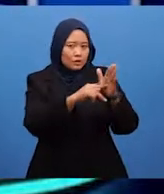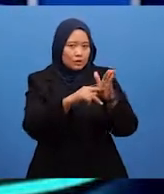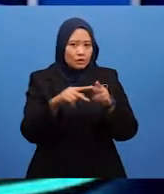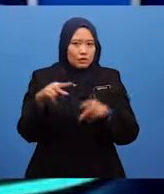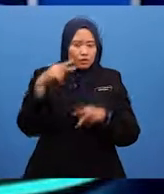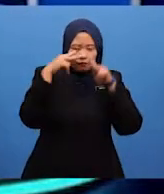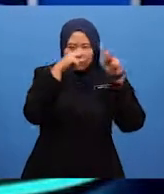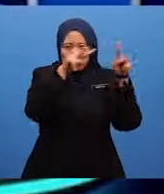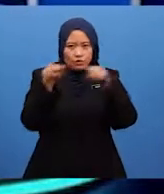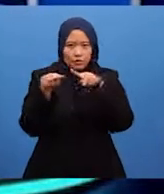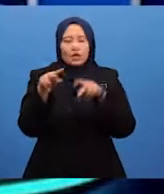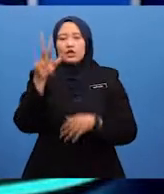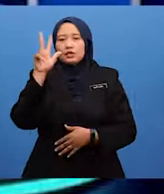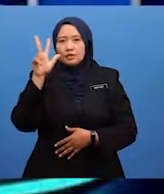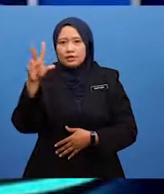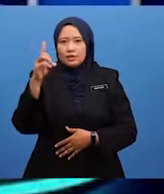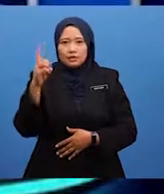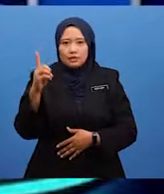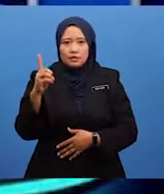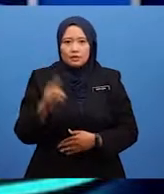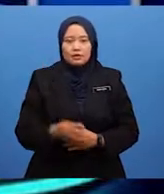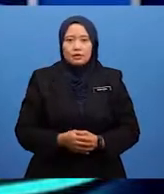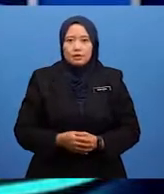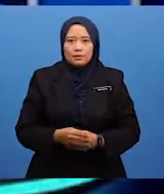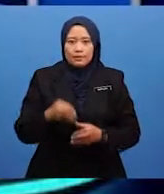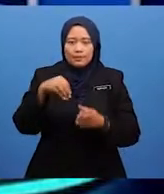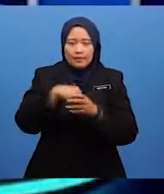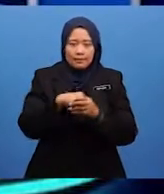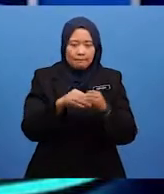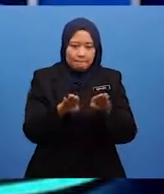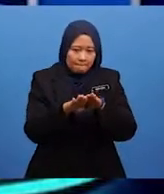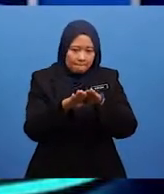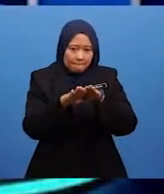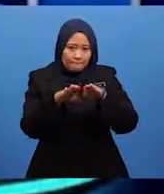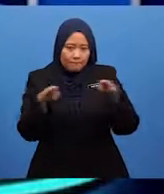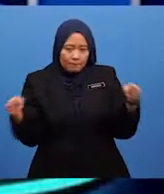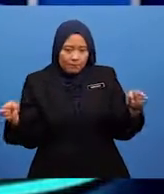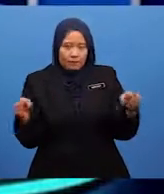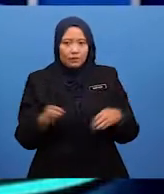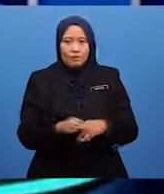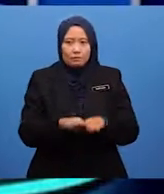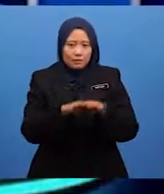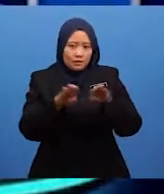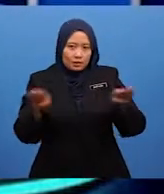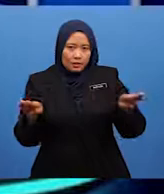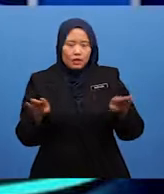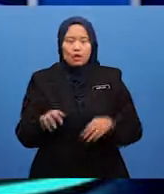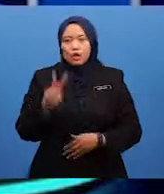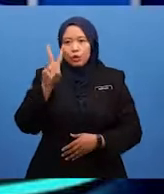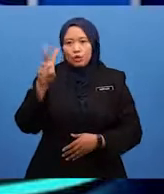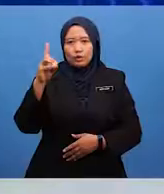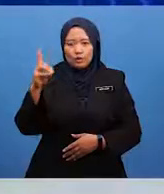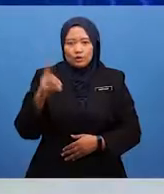tiga dimensi yang dilukis dalam lukisan bentangan dua dimensi dengan menggunakan kaedah